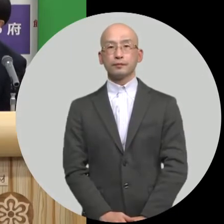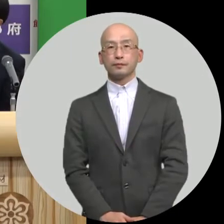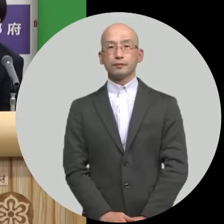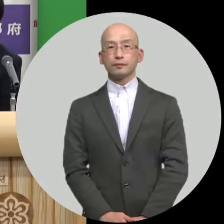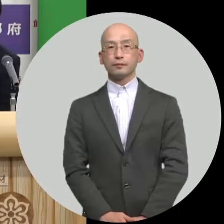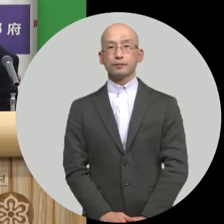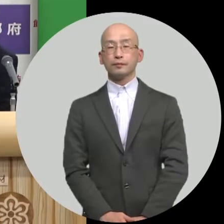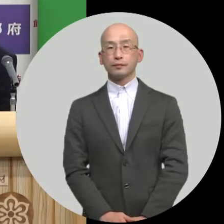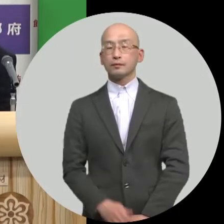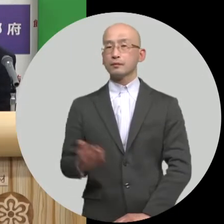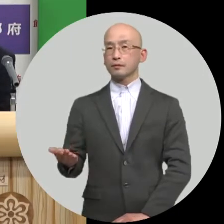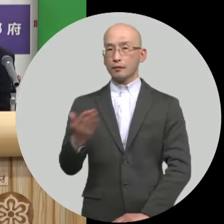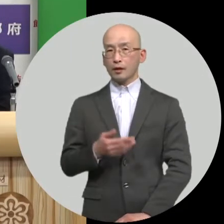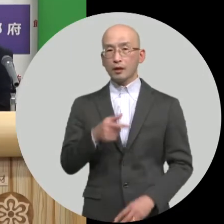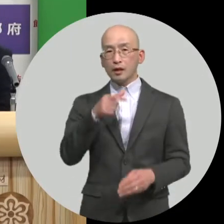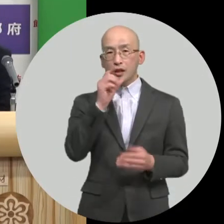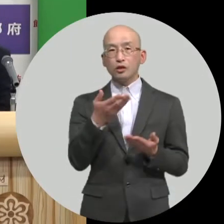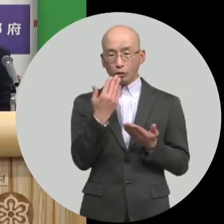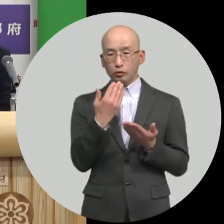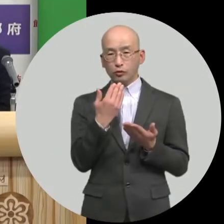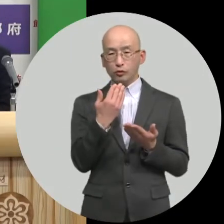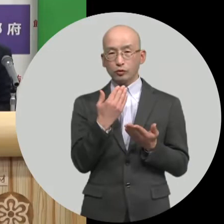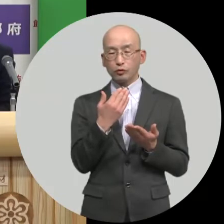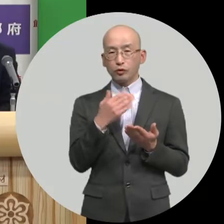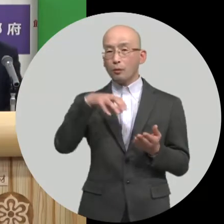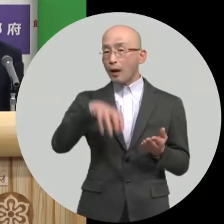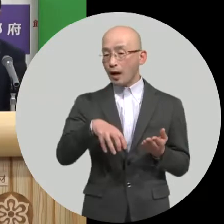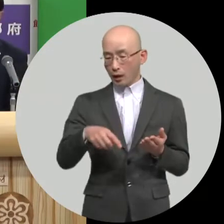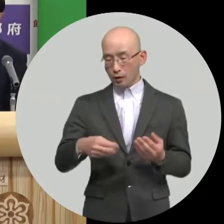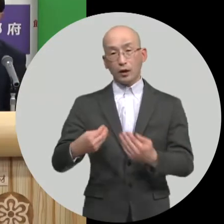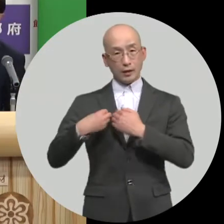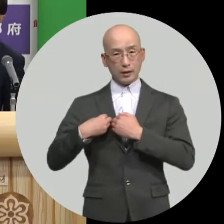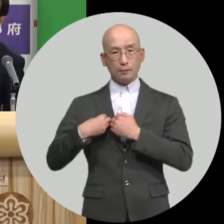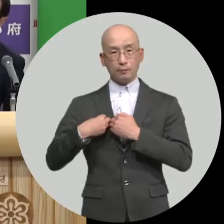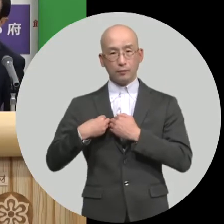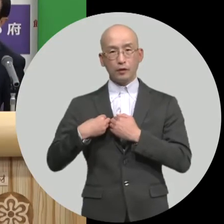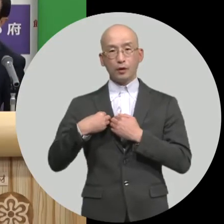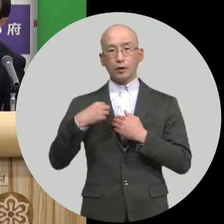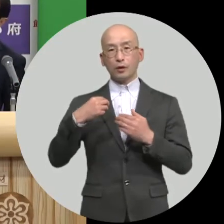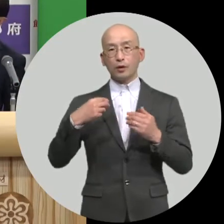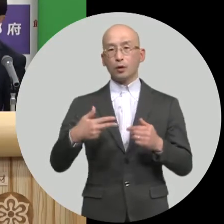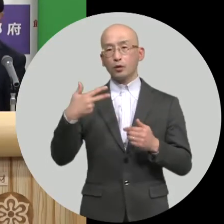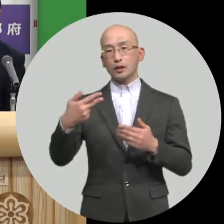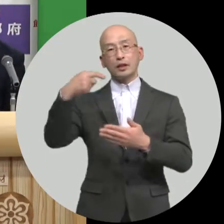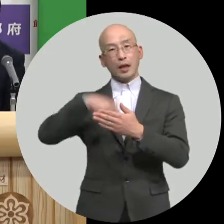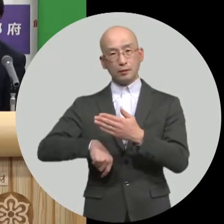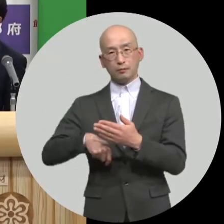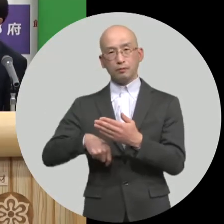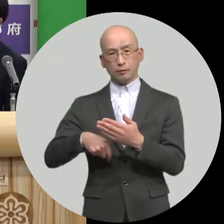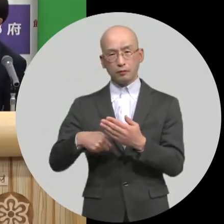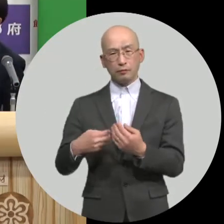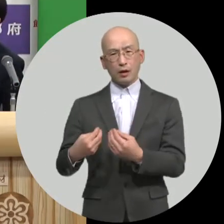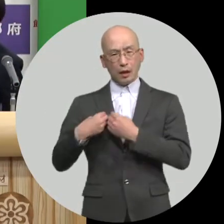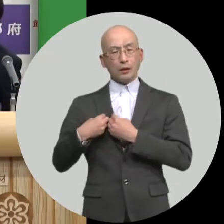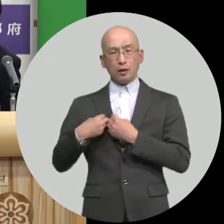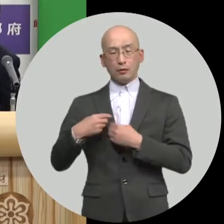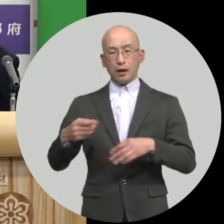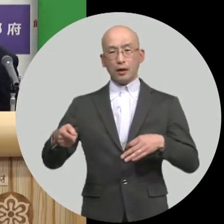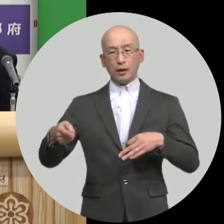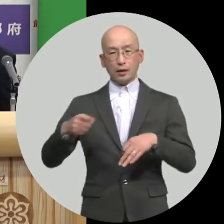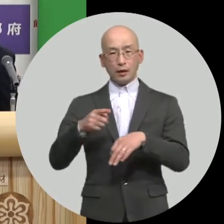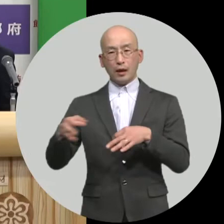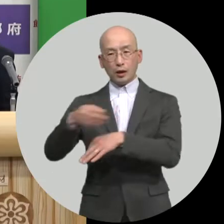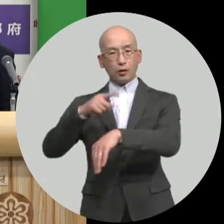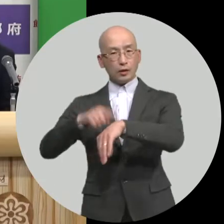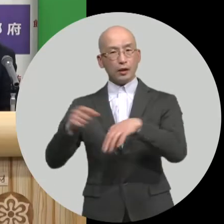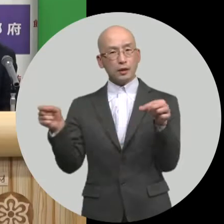それから飲食機会での感染。まあ、京都市内の飲食店につきましては、営業時間の短縮要請いたしますけれども、まあ、京都